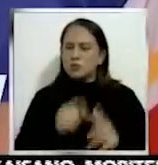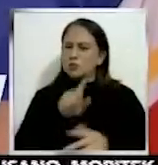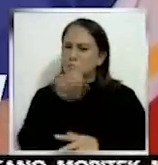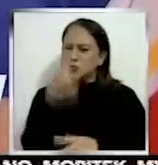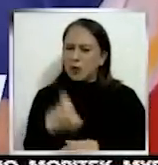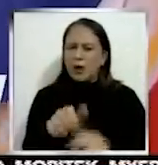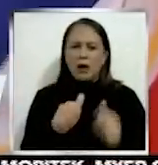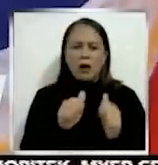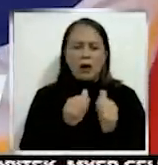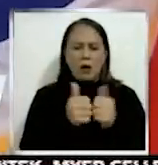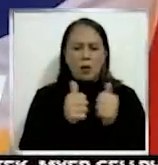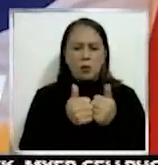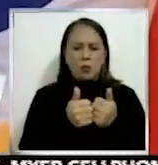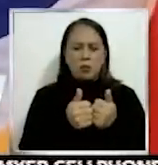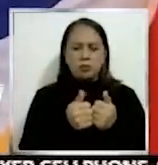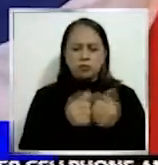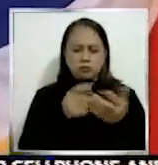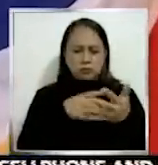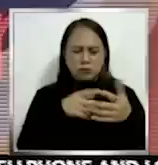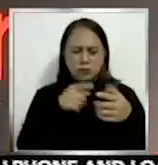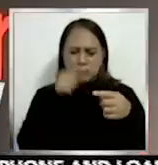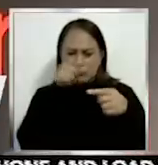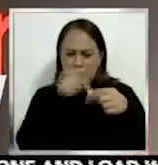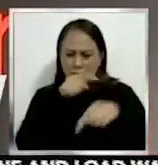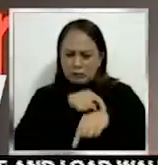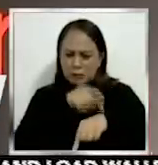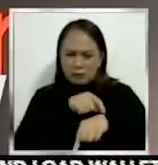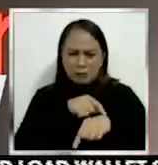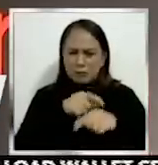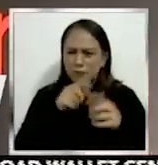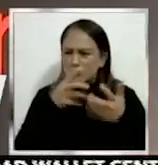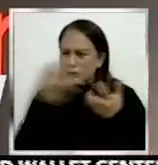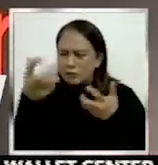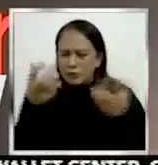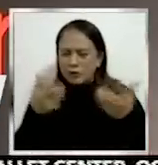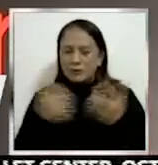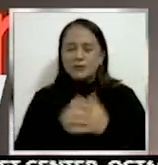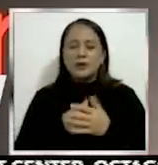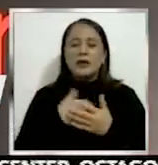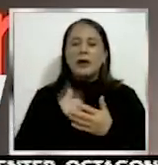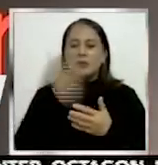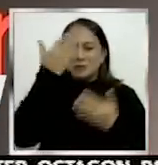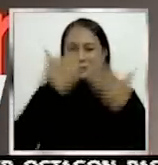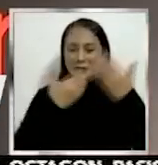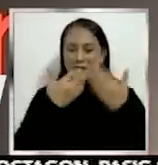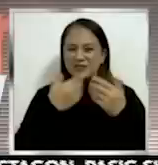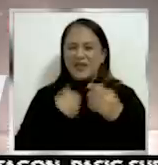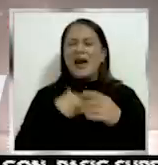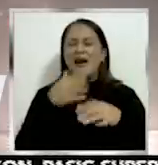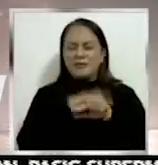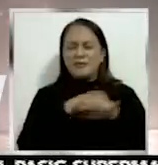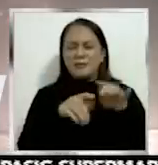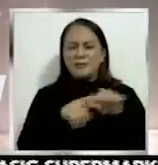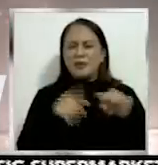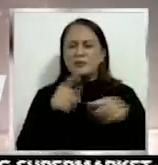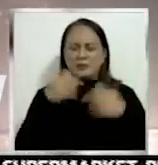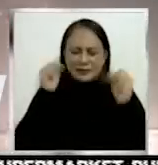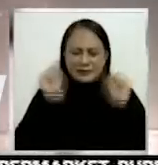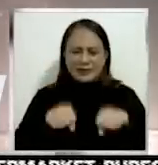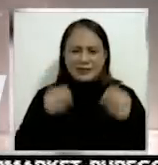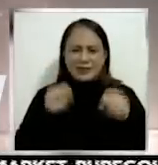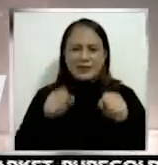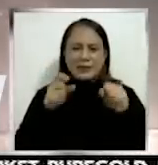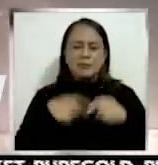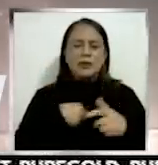niya hahatiin ang kanyang oras? Definitely magkakaroon ng overlap po lahat yan, pero kakayanin. Tsaka naniniwala po